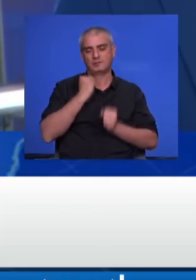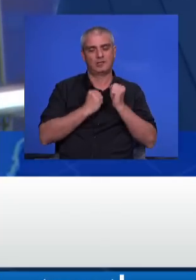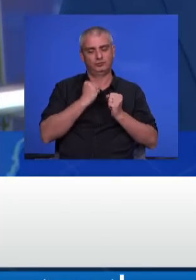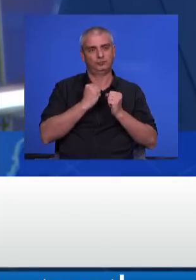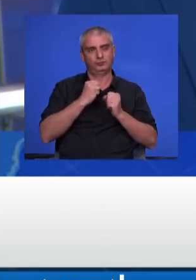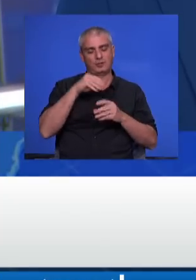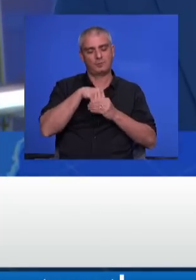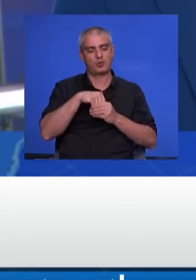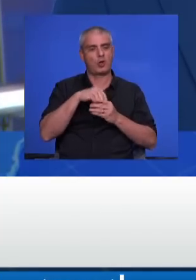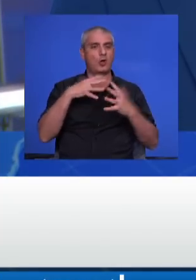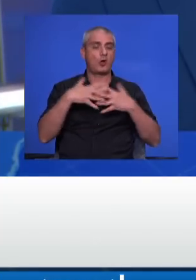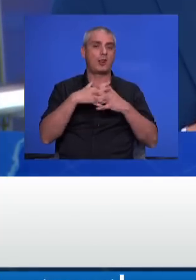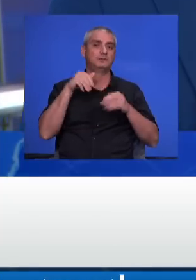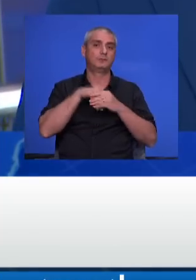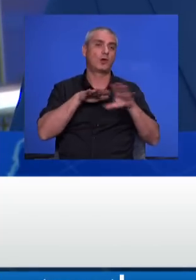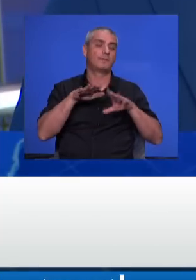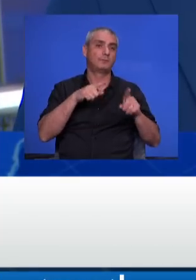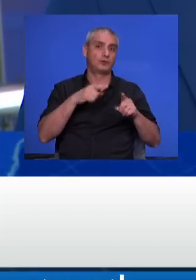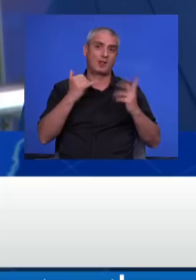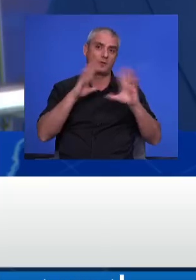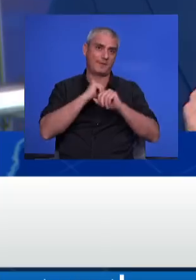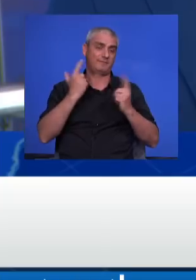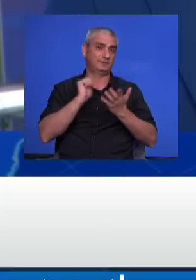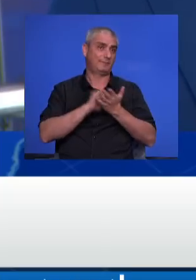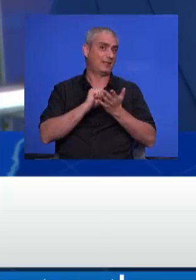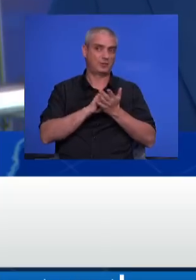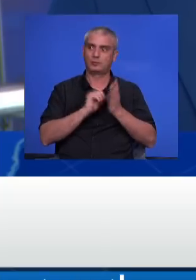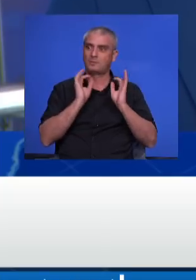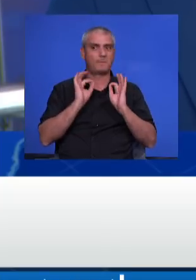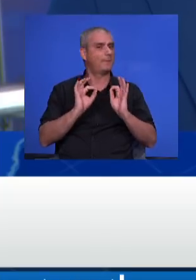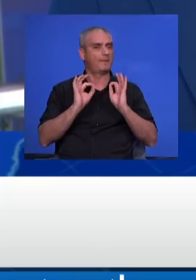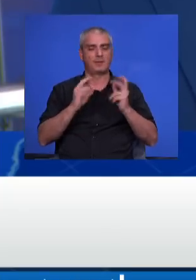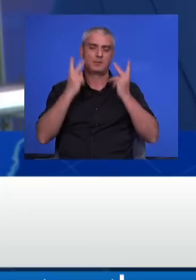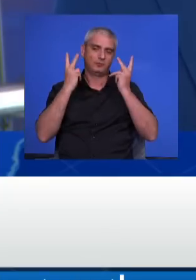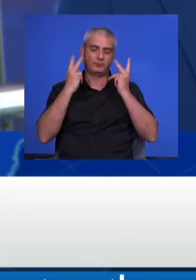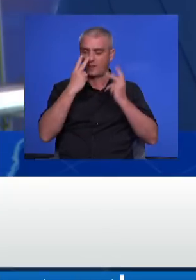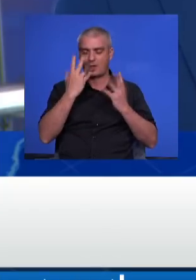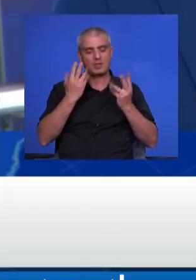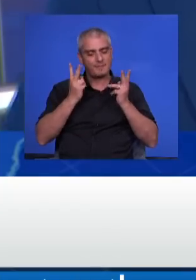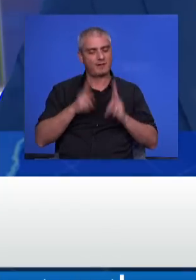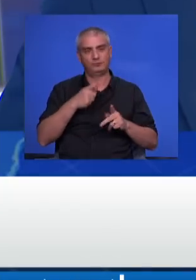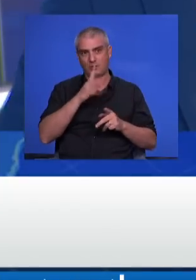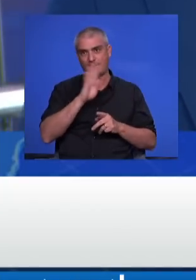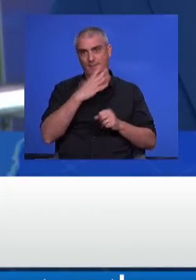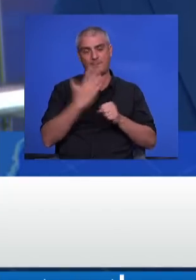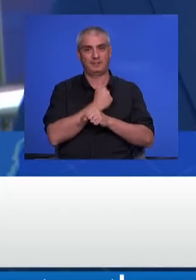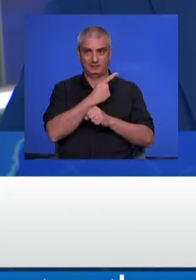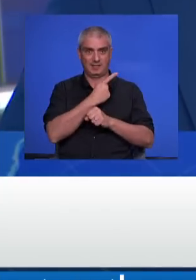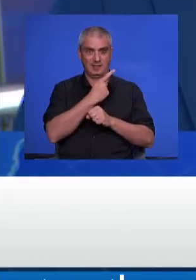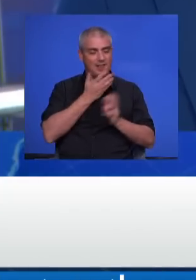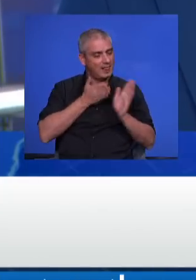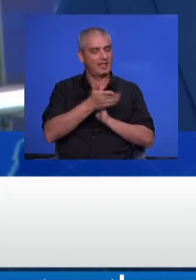בתוך הקואליציה, בתוך הממשלה הזאת, הערב מסיבת עיתונאים באמת, באמת חשובה, לראות עד כמה נתניהו מצליח להיכנס